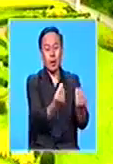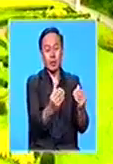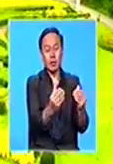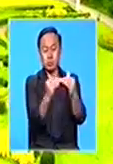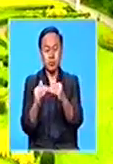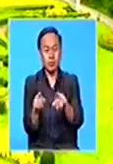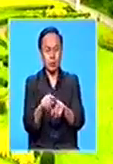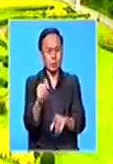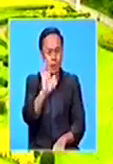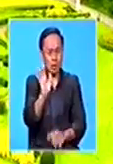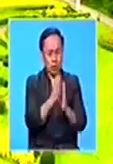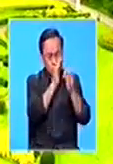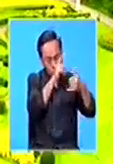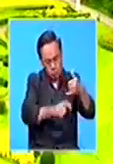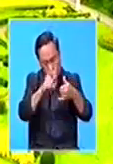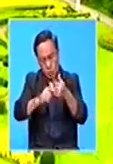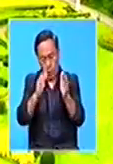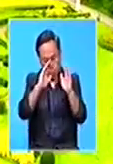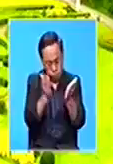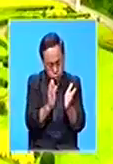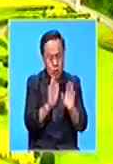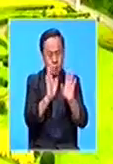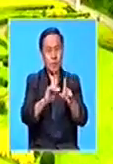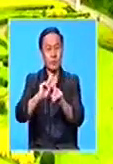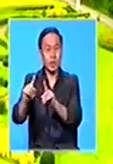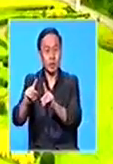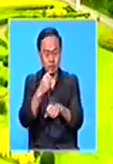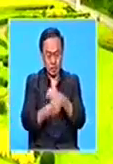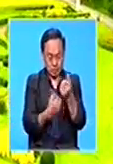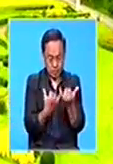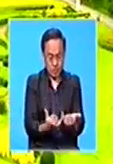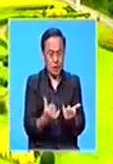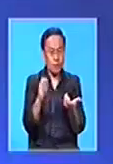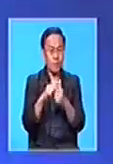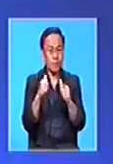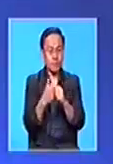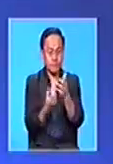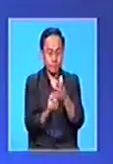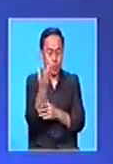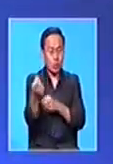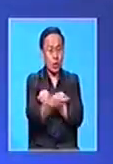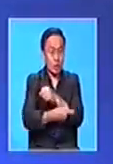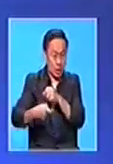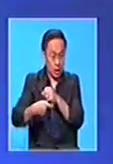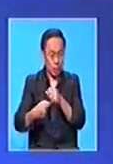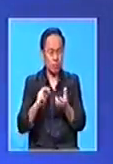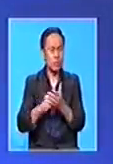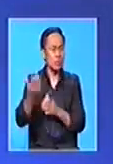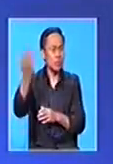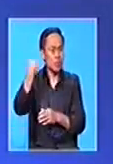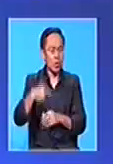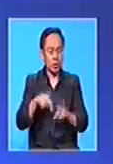ปีนี้เราสามารถจะลดพื้นที่ปลูกข้าวนาปลังใน22จังหวัดภาคกลางได้ประมาณ1ล้านไร่นะครับจากเดิม